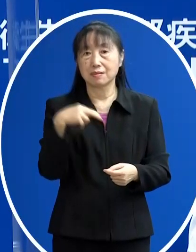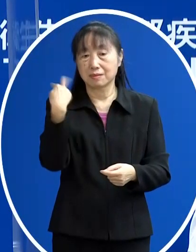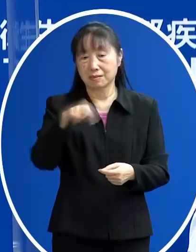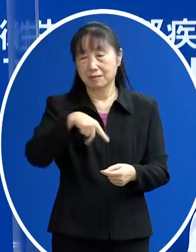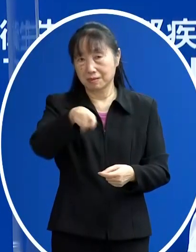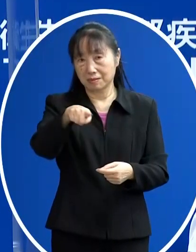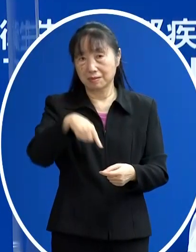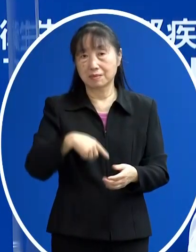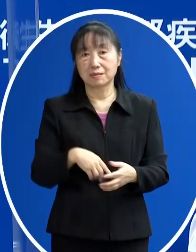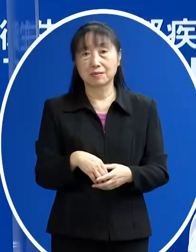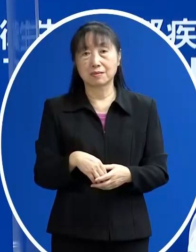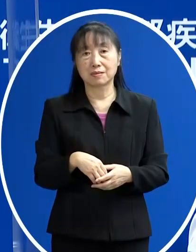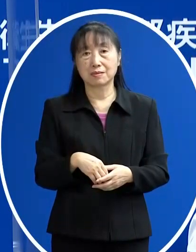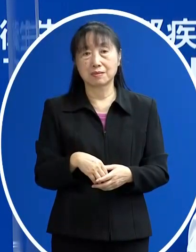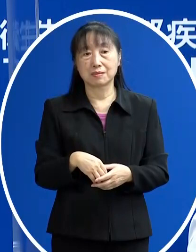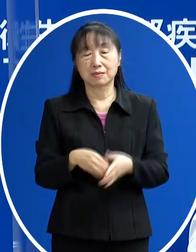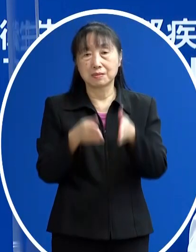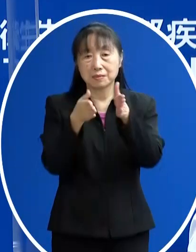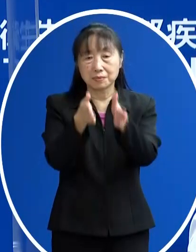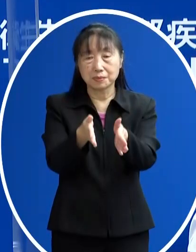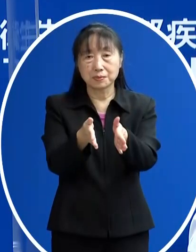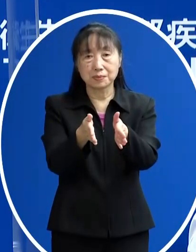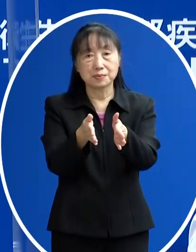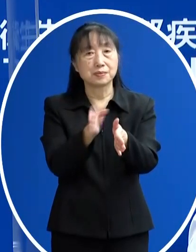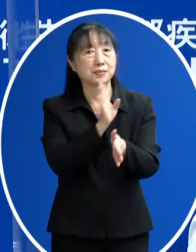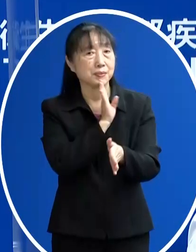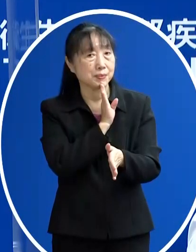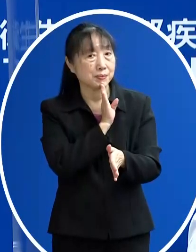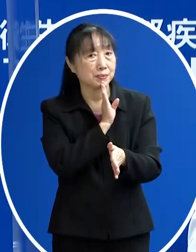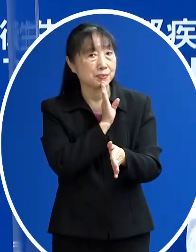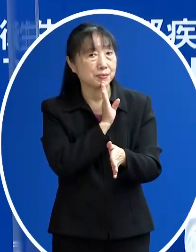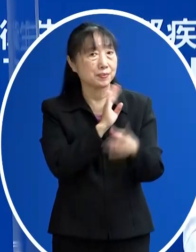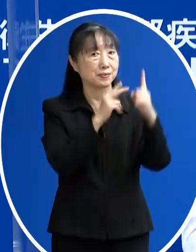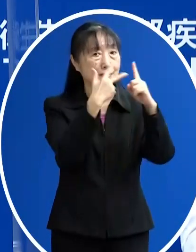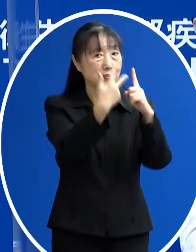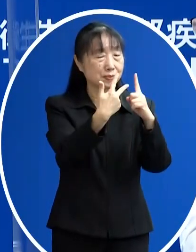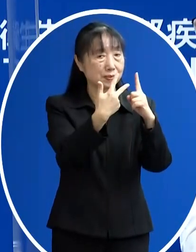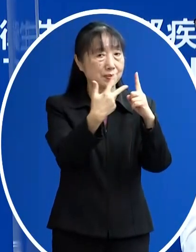去看的，就是我们的哈那个